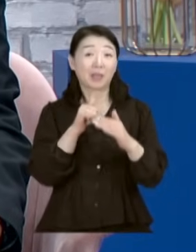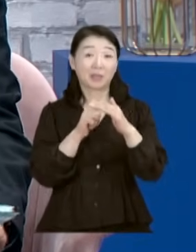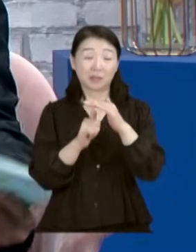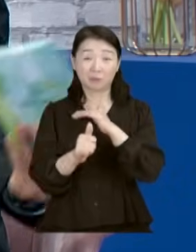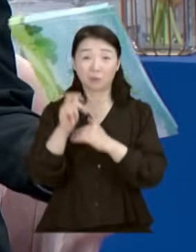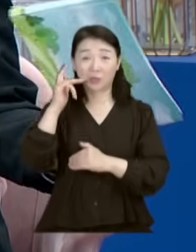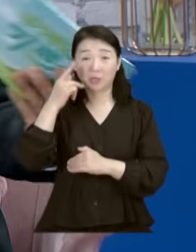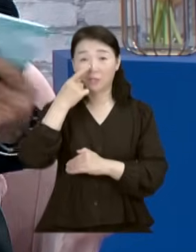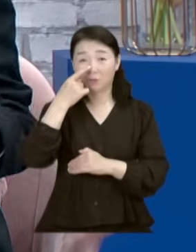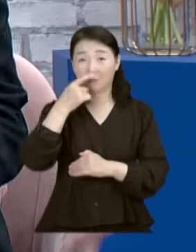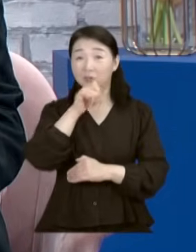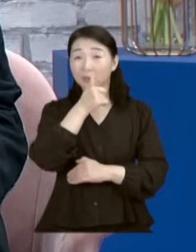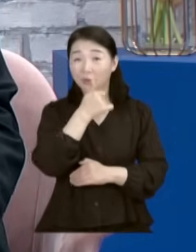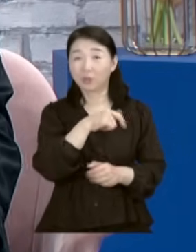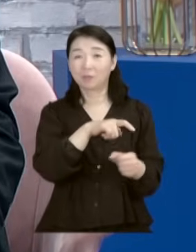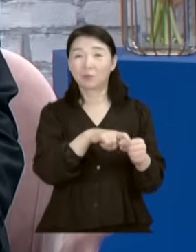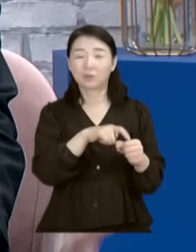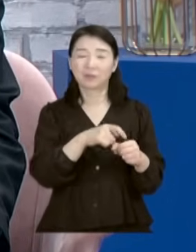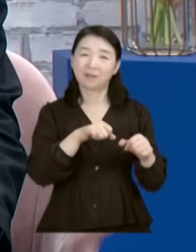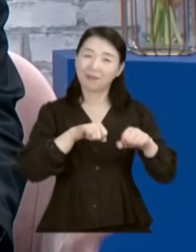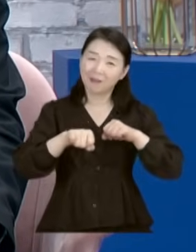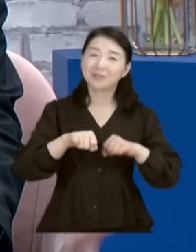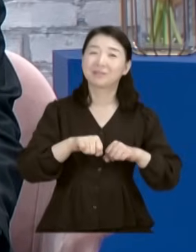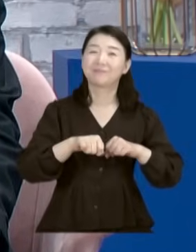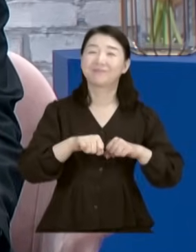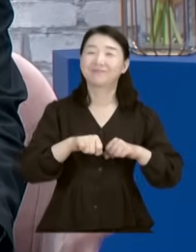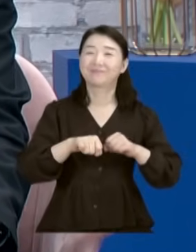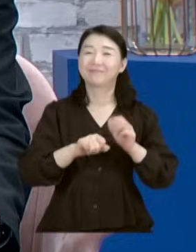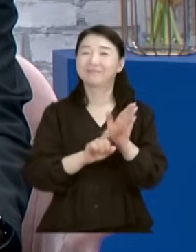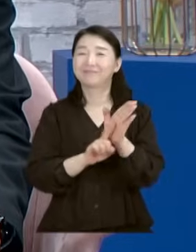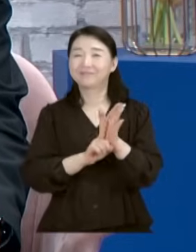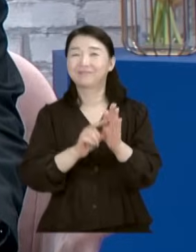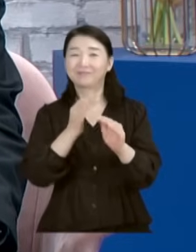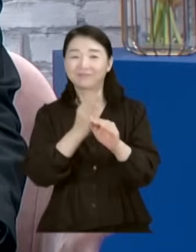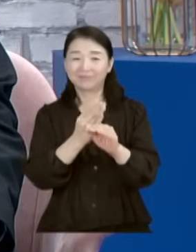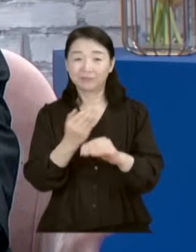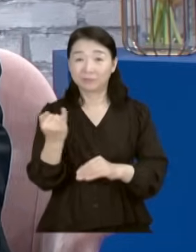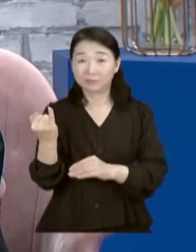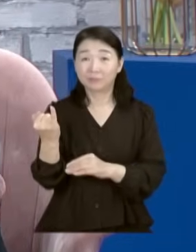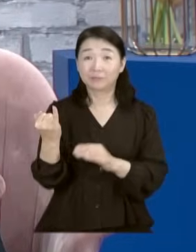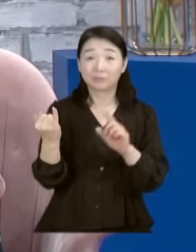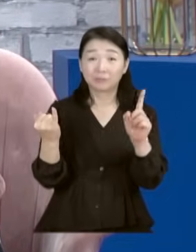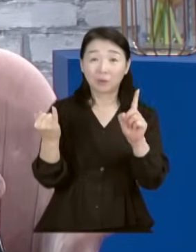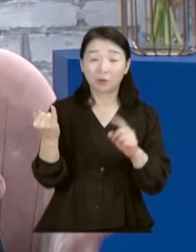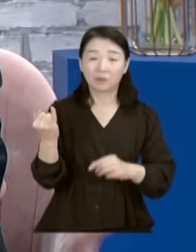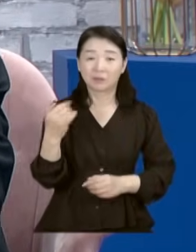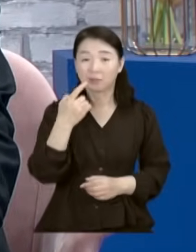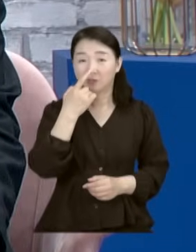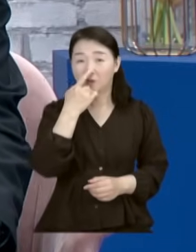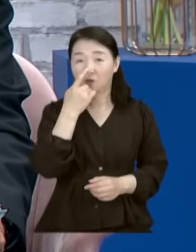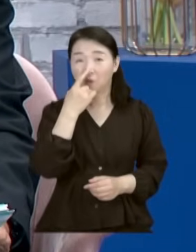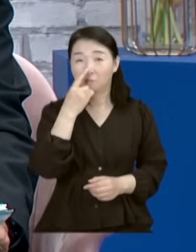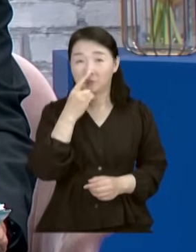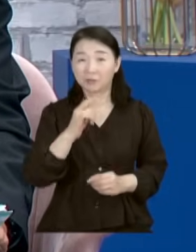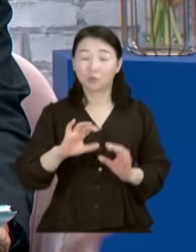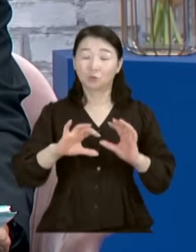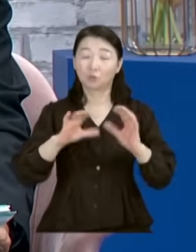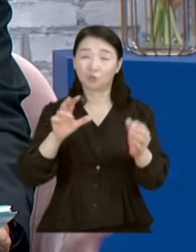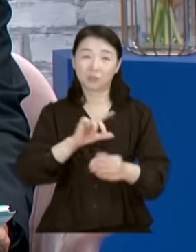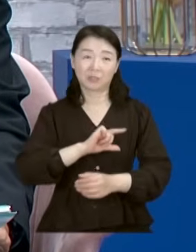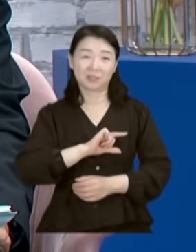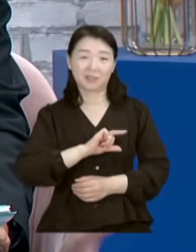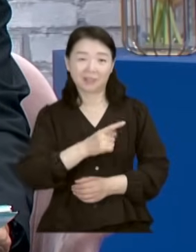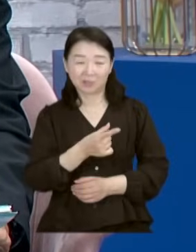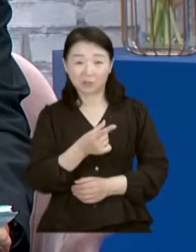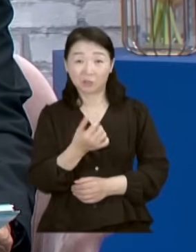국내에서 케냐 커피를 소비하기 위해서 아니 근데 우리 김정환 사모님은요 나 이거 깜짝 놀랐네 커피